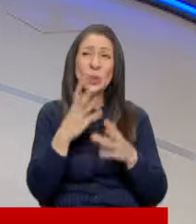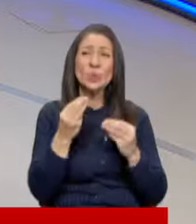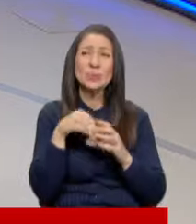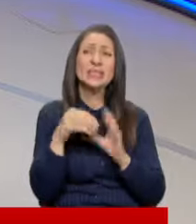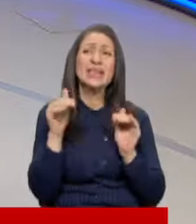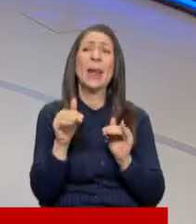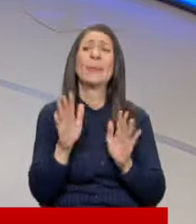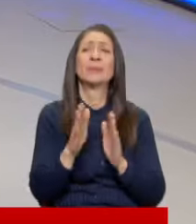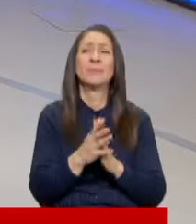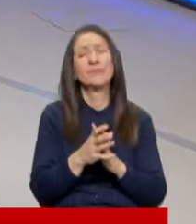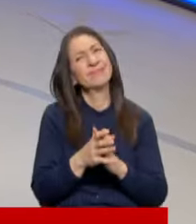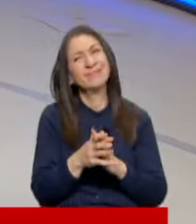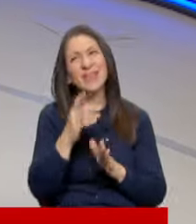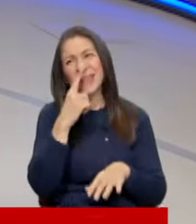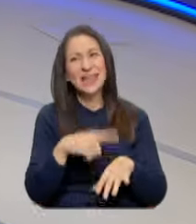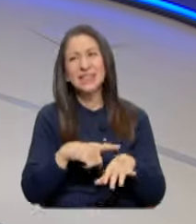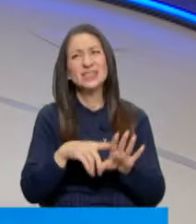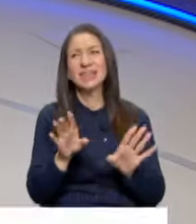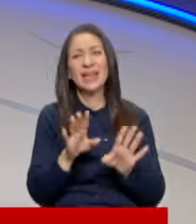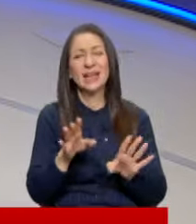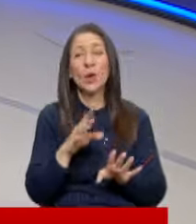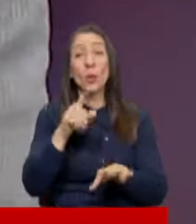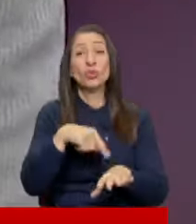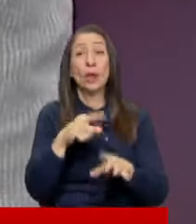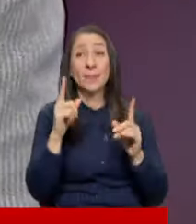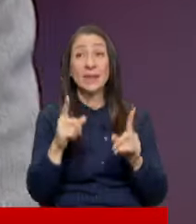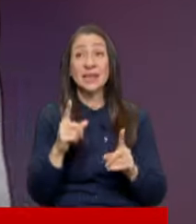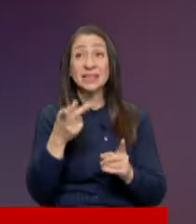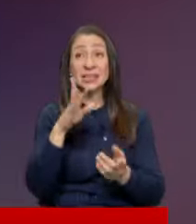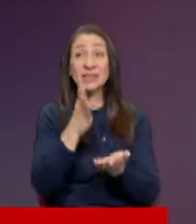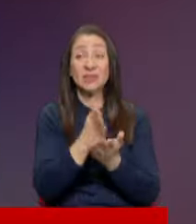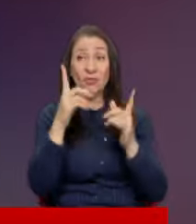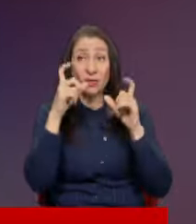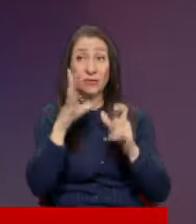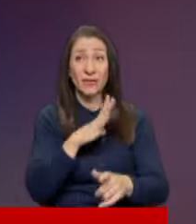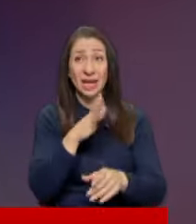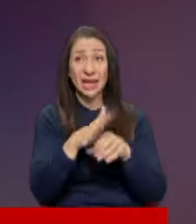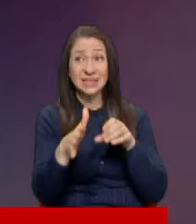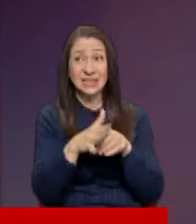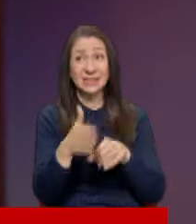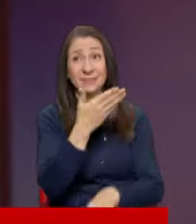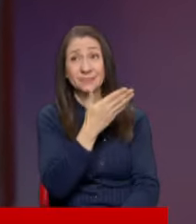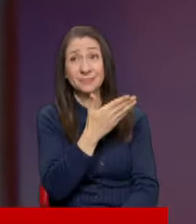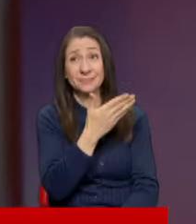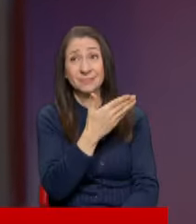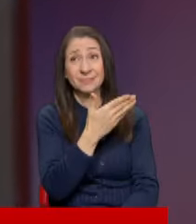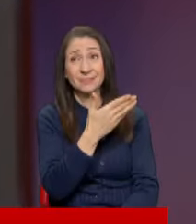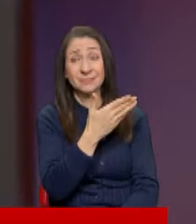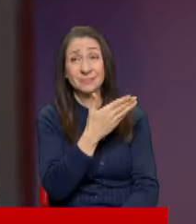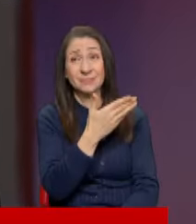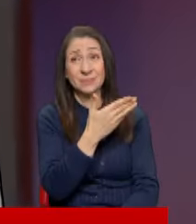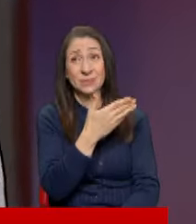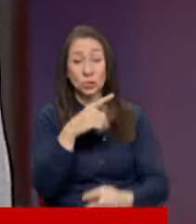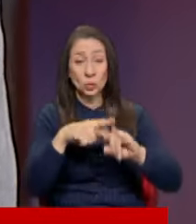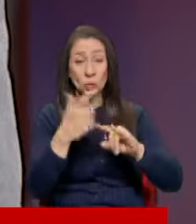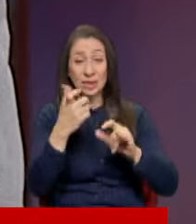gelemedim diyor ya Hiç inandırıcı olmuyor çünkü o dönemde cenazede fotoğrafınız var Kayseri'de